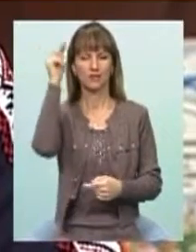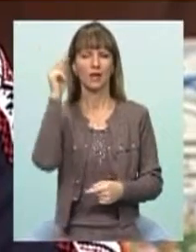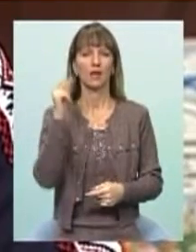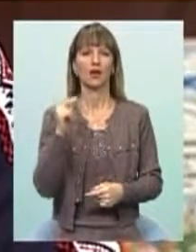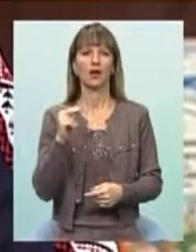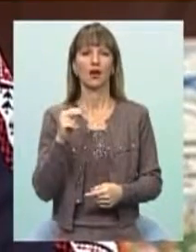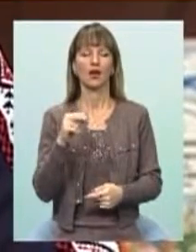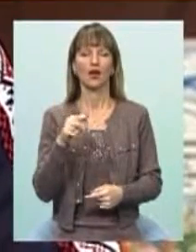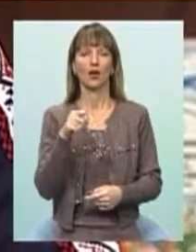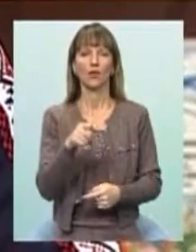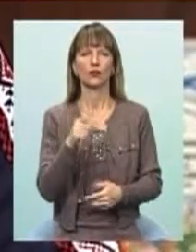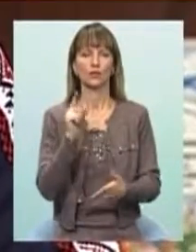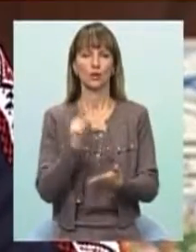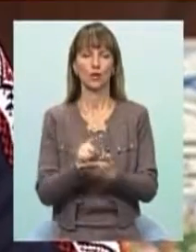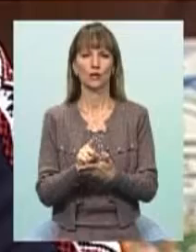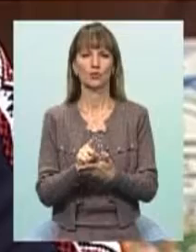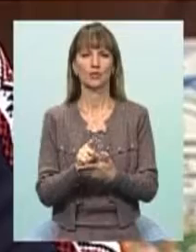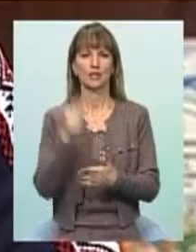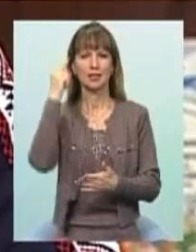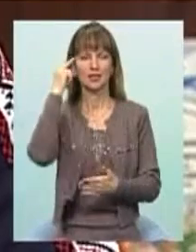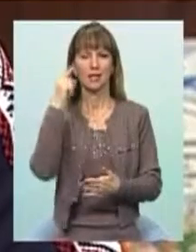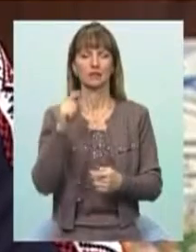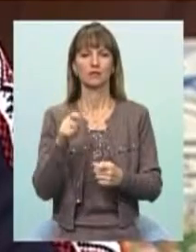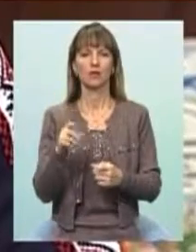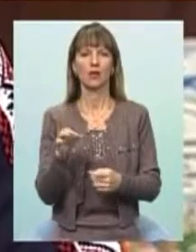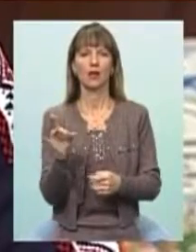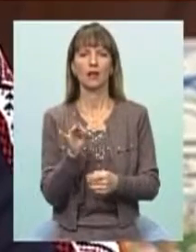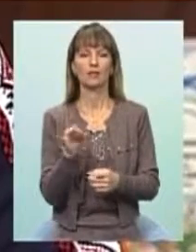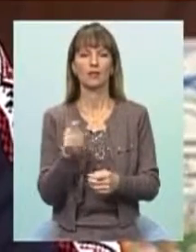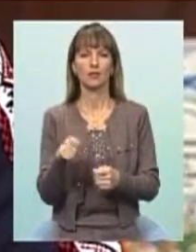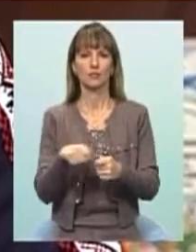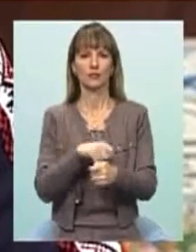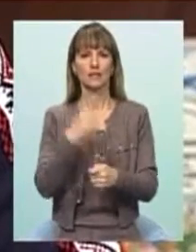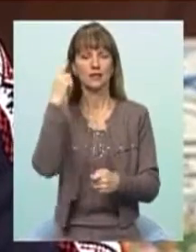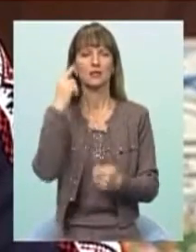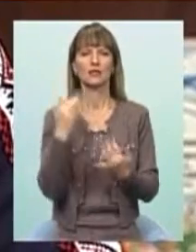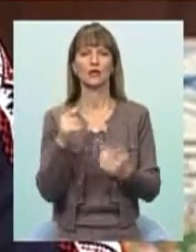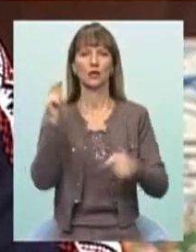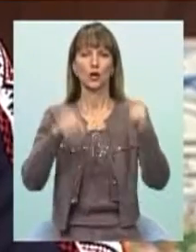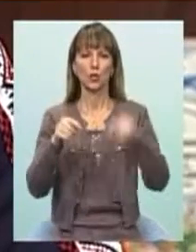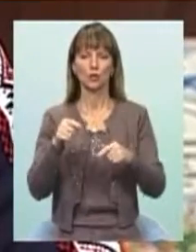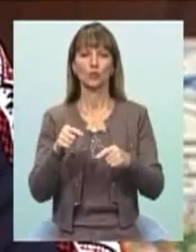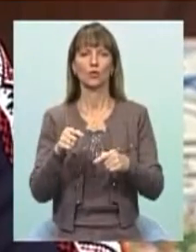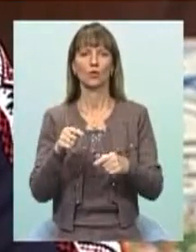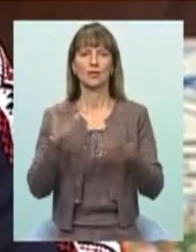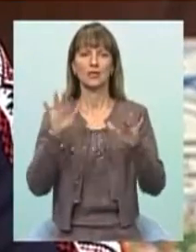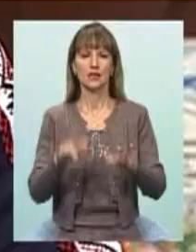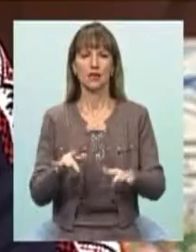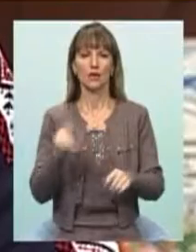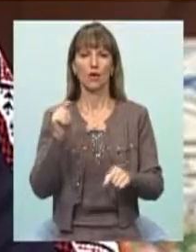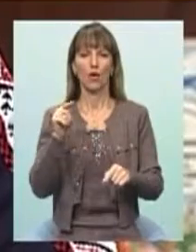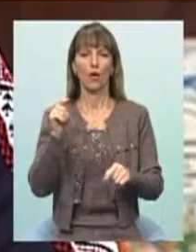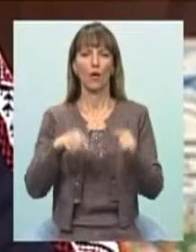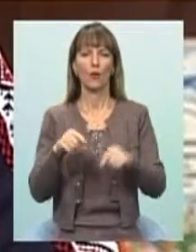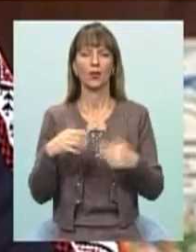має орієнтуватися у всіх оцих, вимірювати всі показники вітру, дощу, снігу, опадів, ну і таке інше. І дуже таки важко